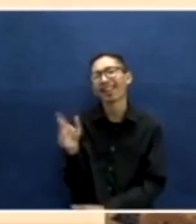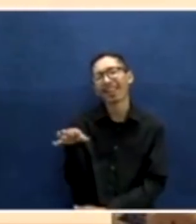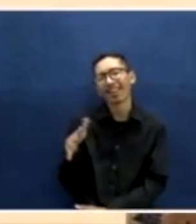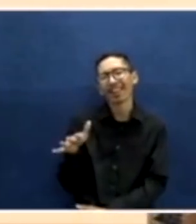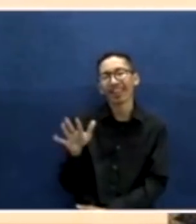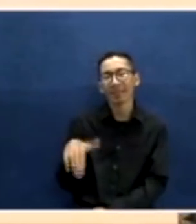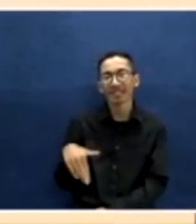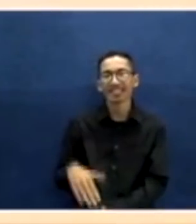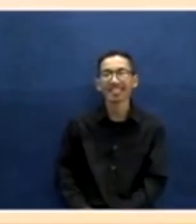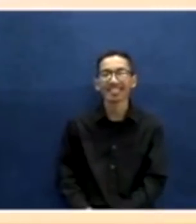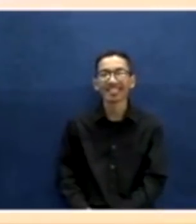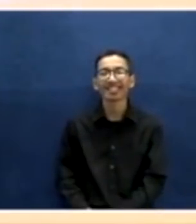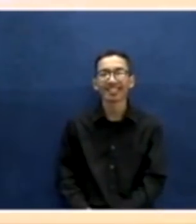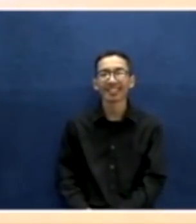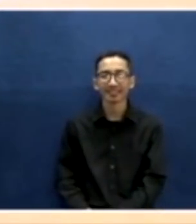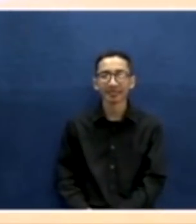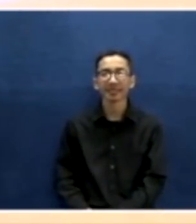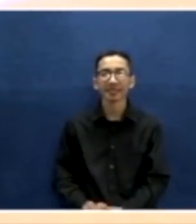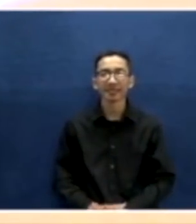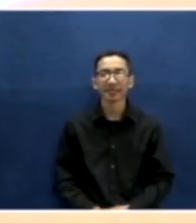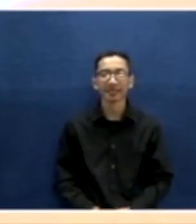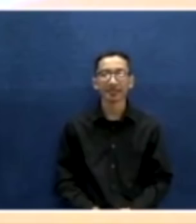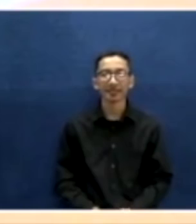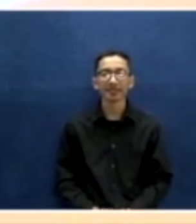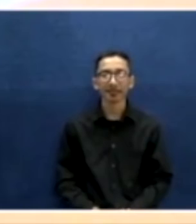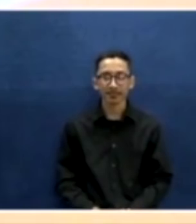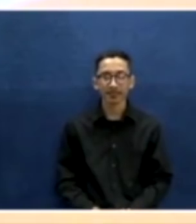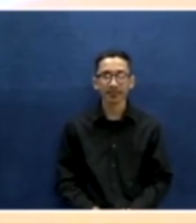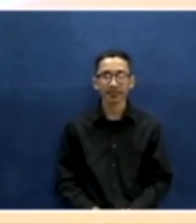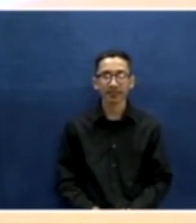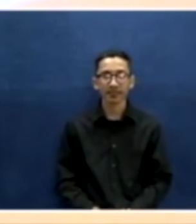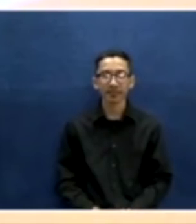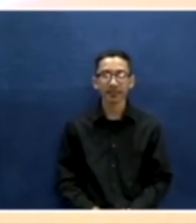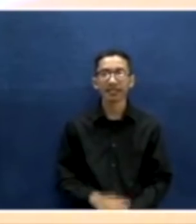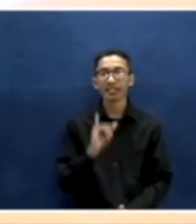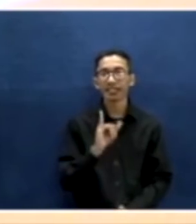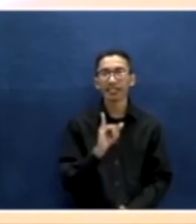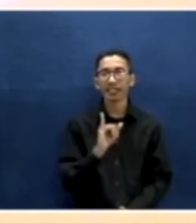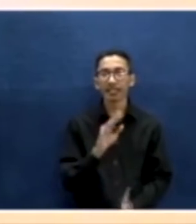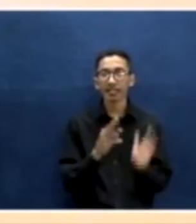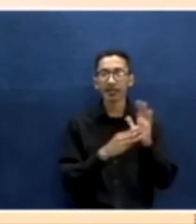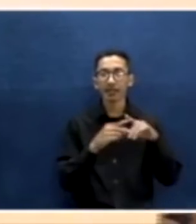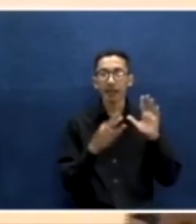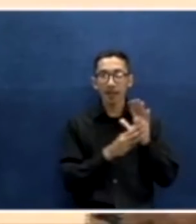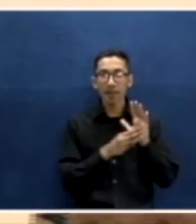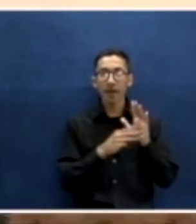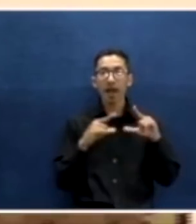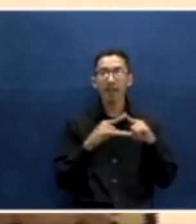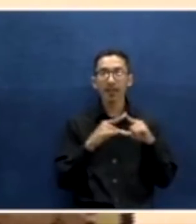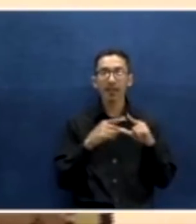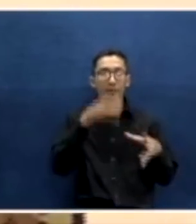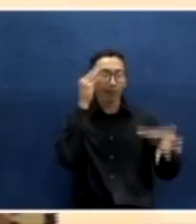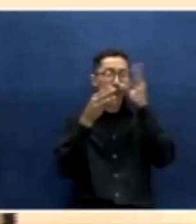dan kita sedang menertawakan diri kita masing-masing itu kita tidak Om Ahmad itu satu juta hadits dihafalkan